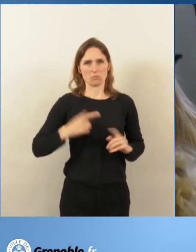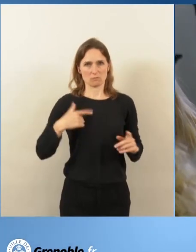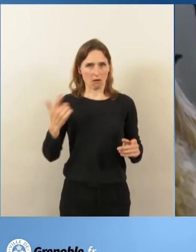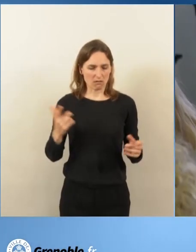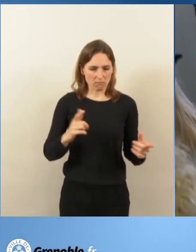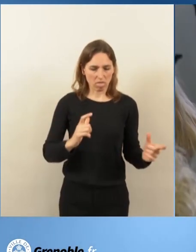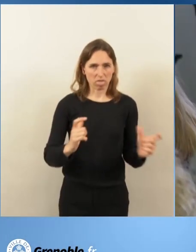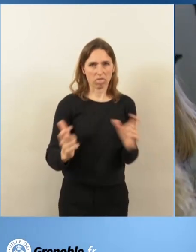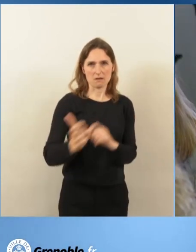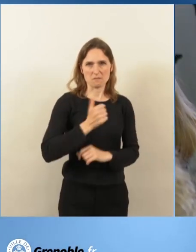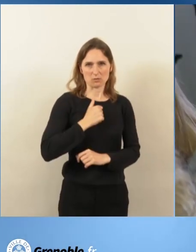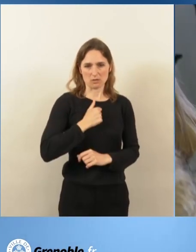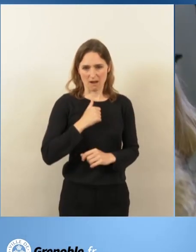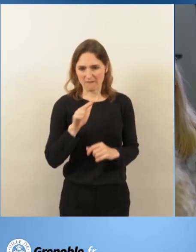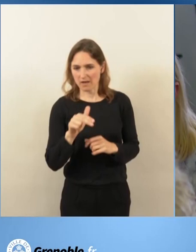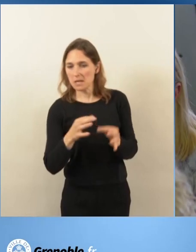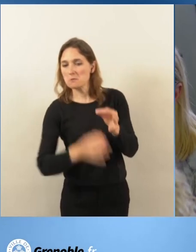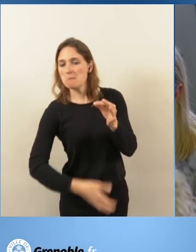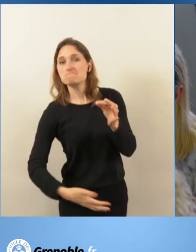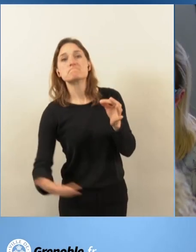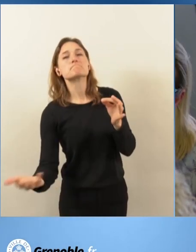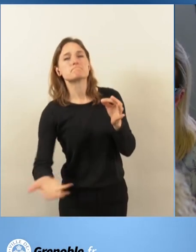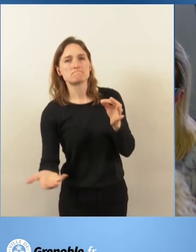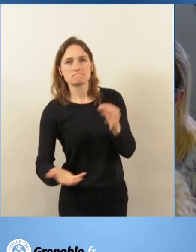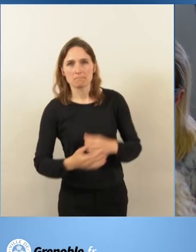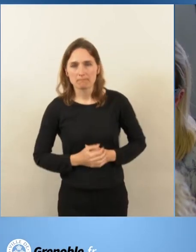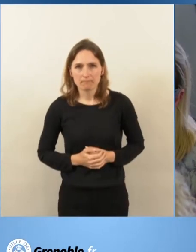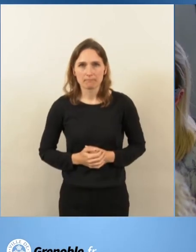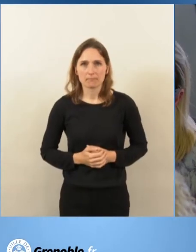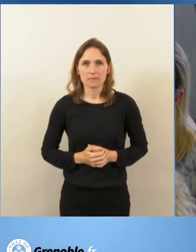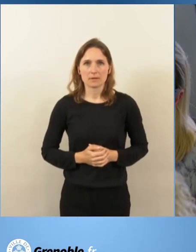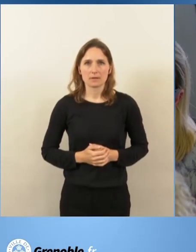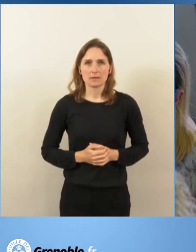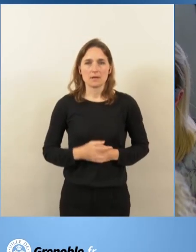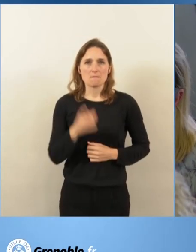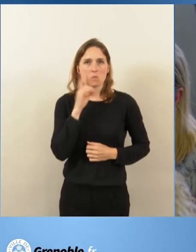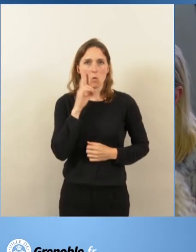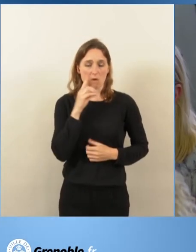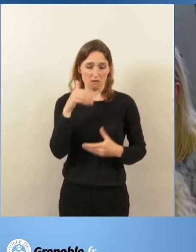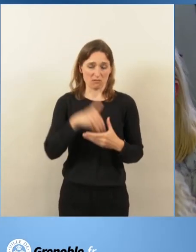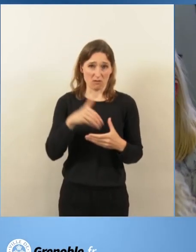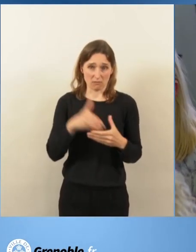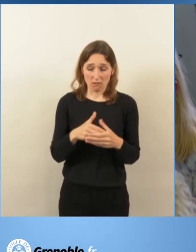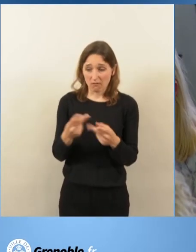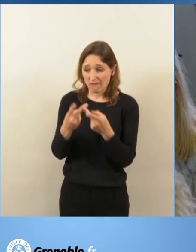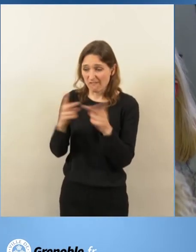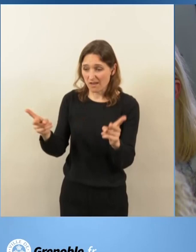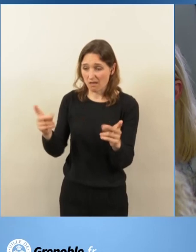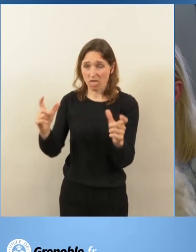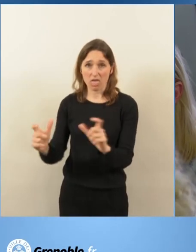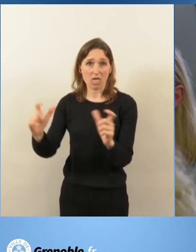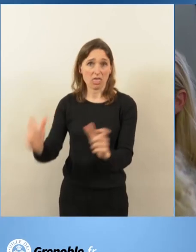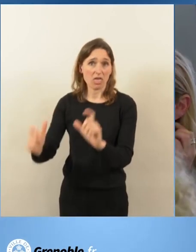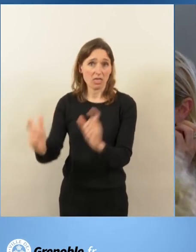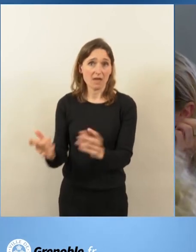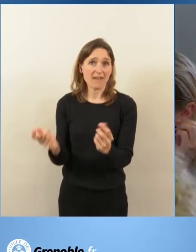tournera mal parce que elle aggrave toutes les mauvaises tendances de la ville sur le plan